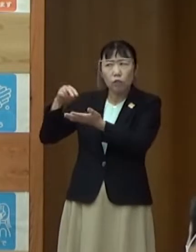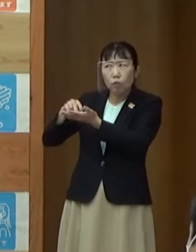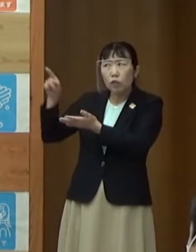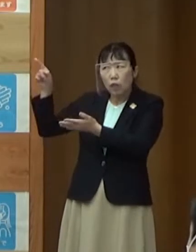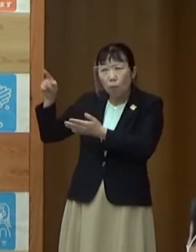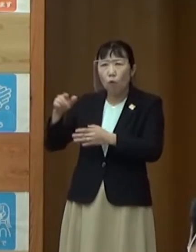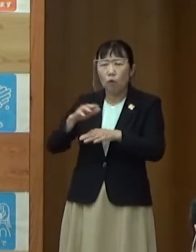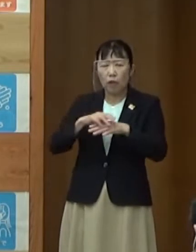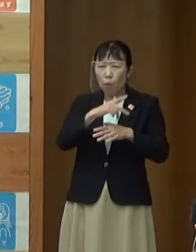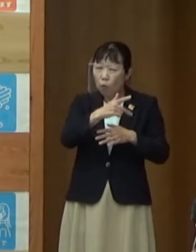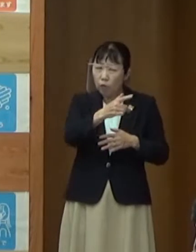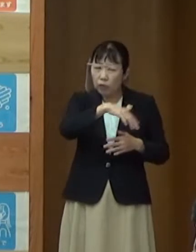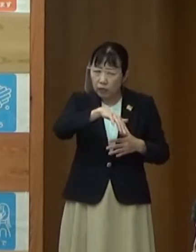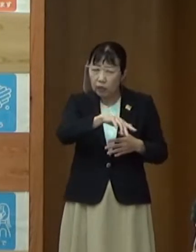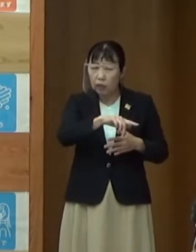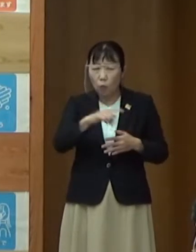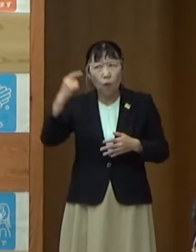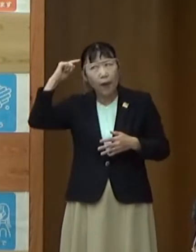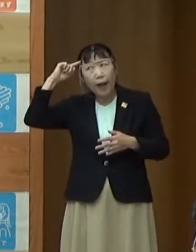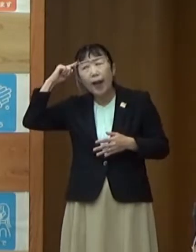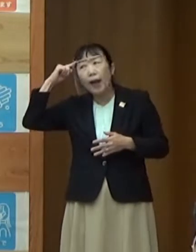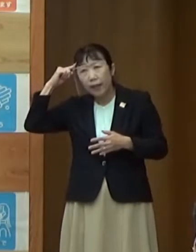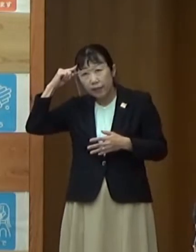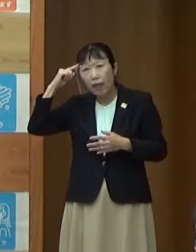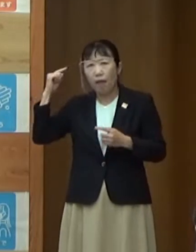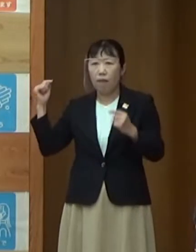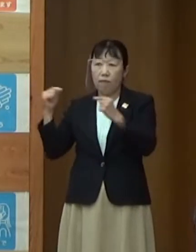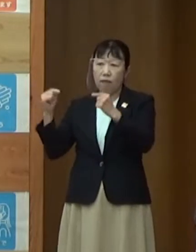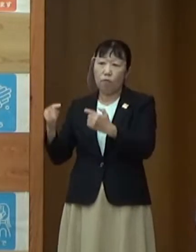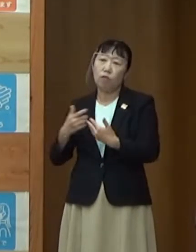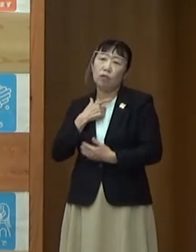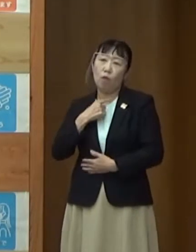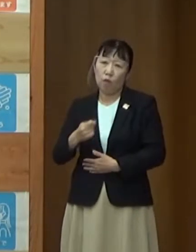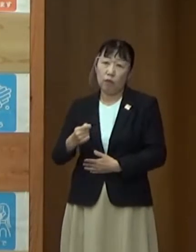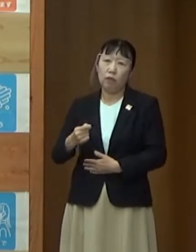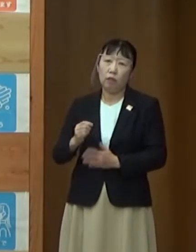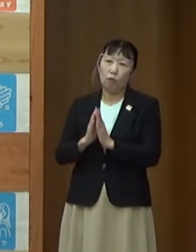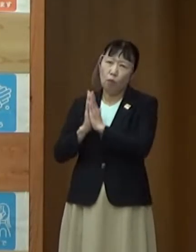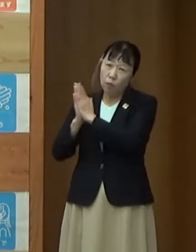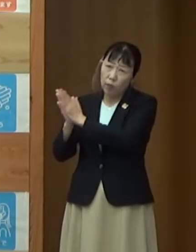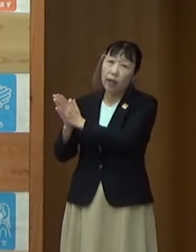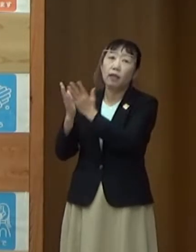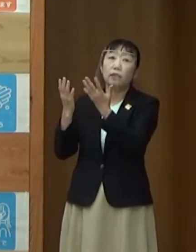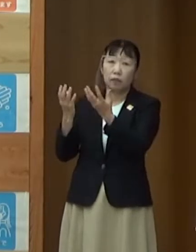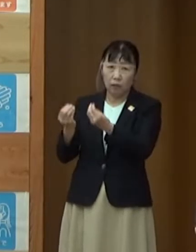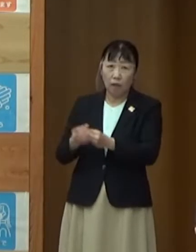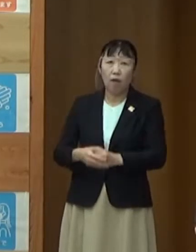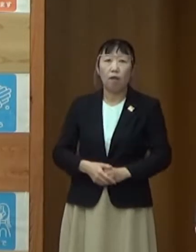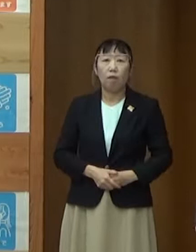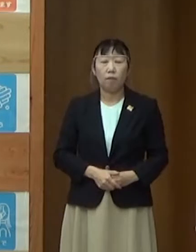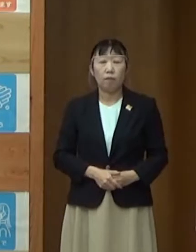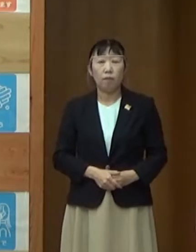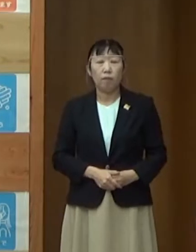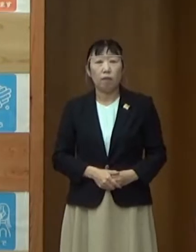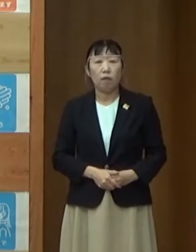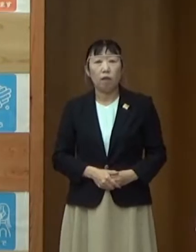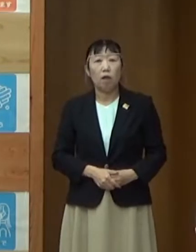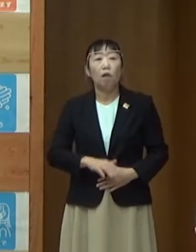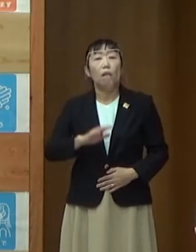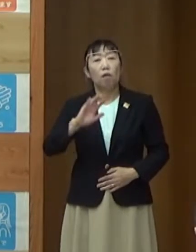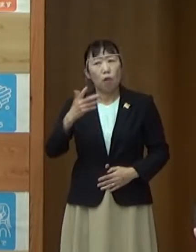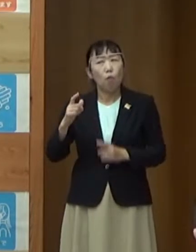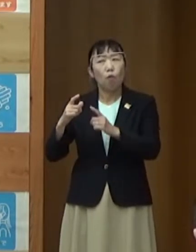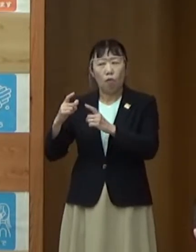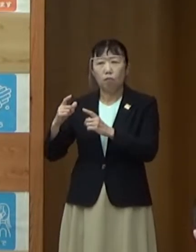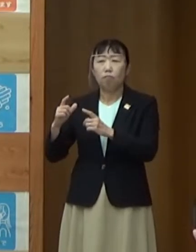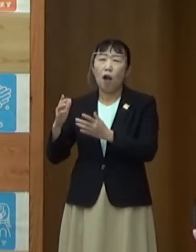ですね、速やかに検討していただきたいということをお願いしているところであります。ただそうは言ってもです